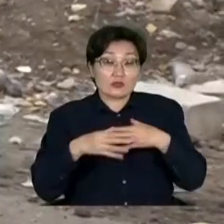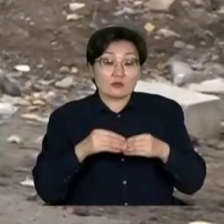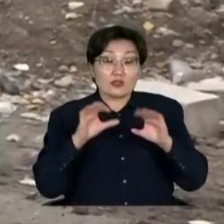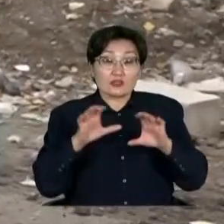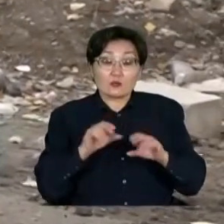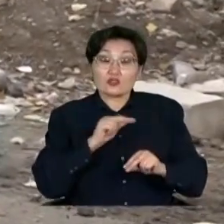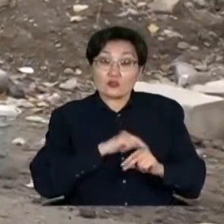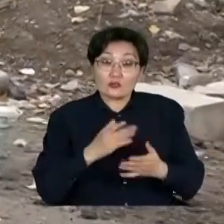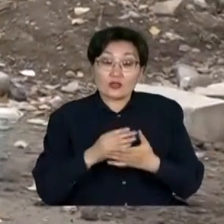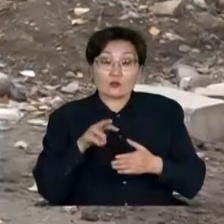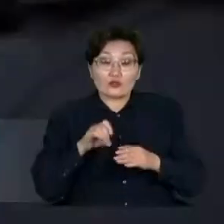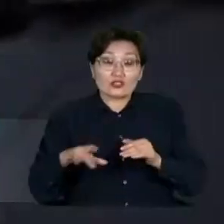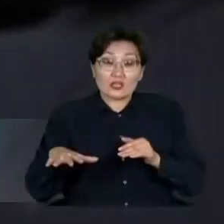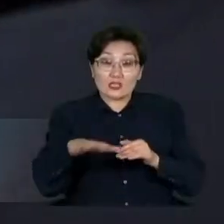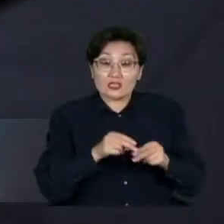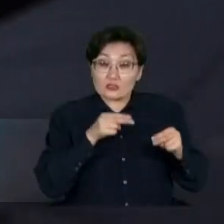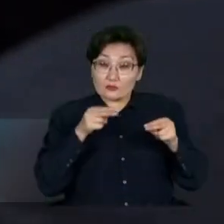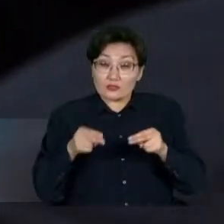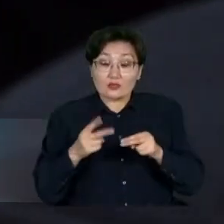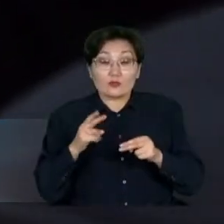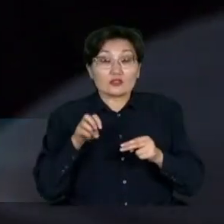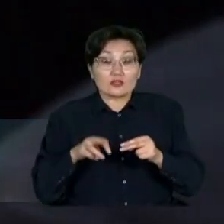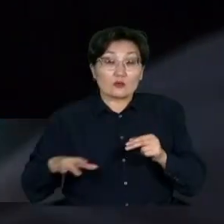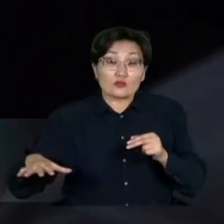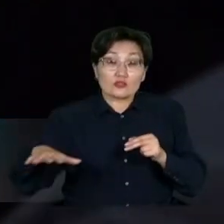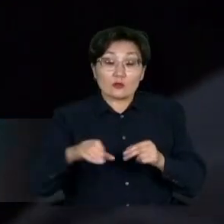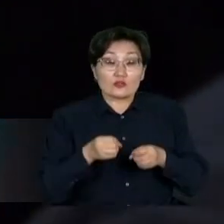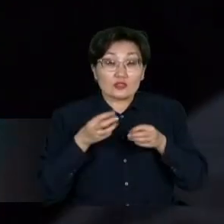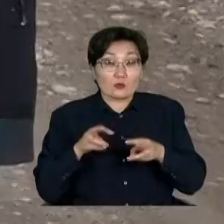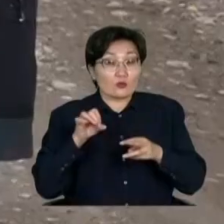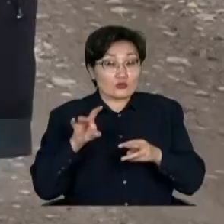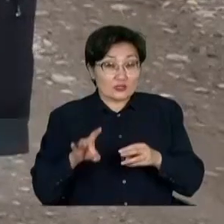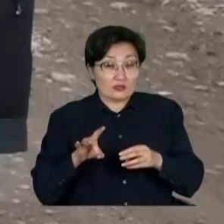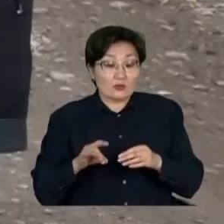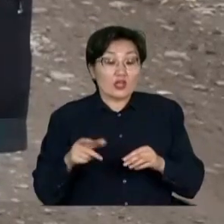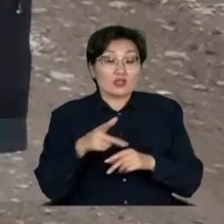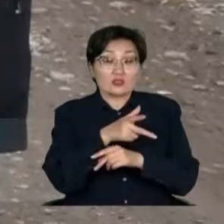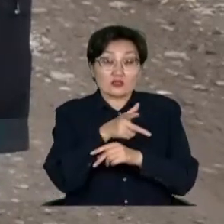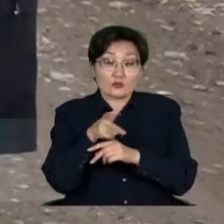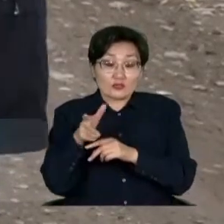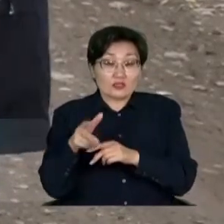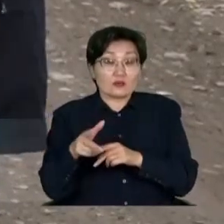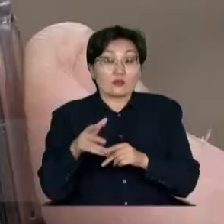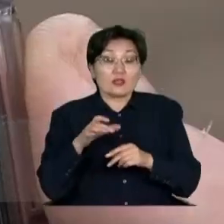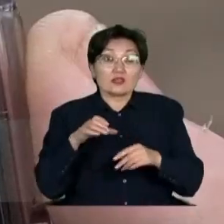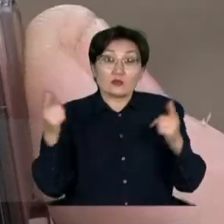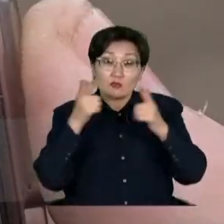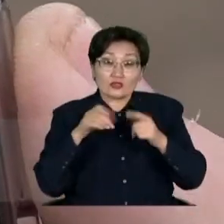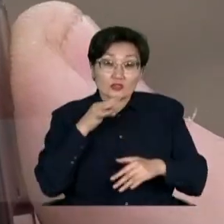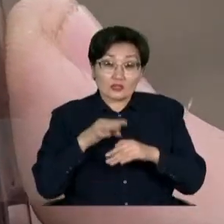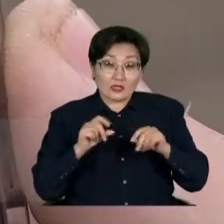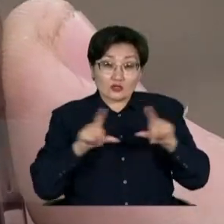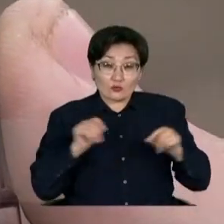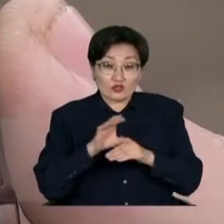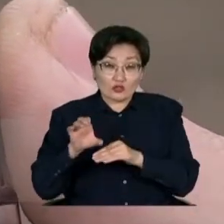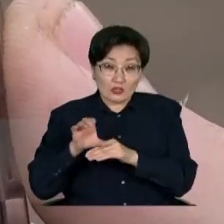заңсыз жұмыс істеп тұрған қоқыс алаңына келді. 2 шақырымға жуық аумаққа төгілген қалдықтарды ұялы телефонына түсіріп, деректерді жауапты